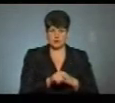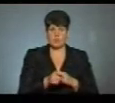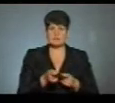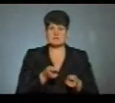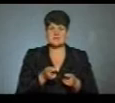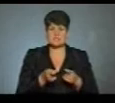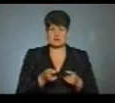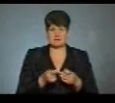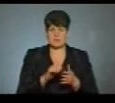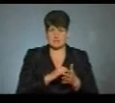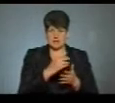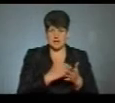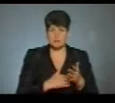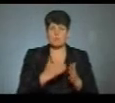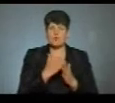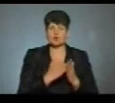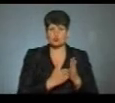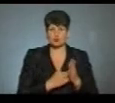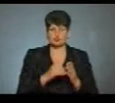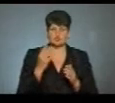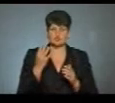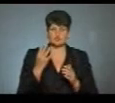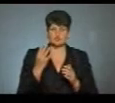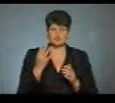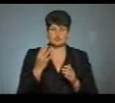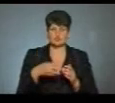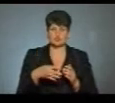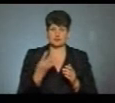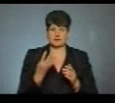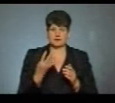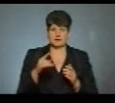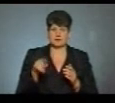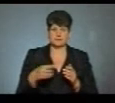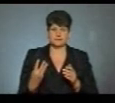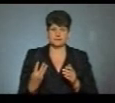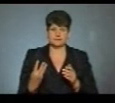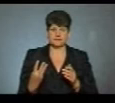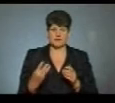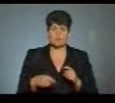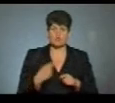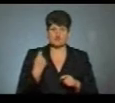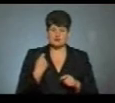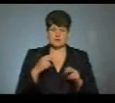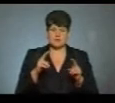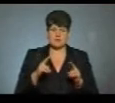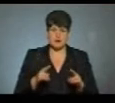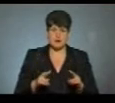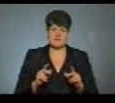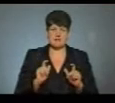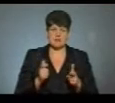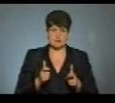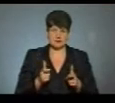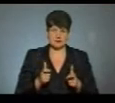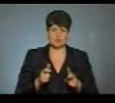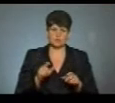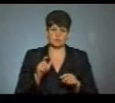адміністративні матеріали. Це протокол за статтею 44 прим. 3 порушення правил щодо карантину людей Кодексу